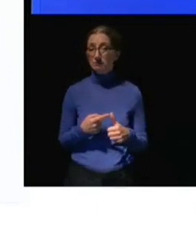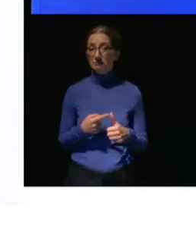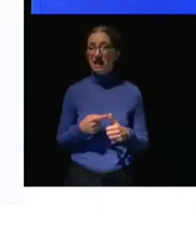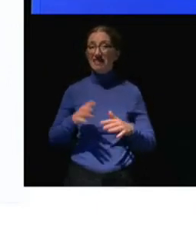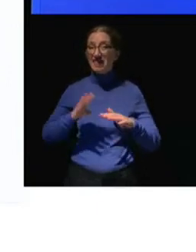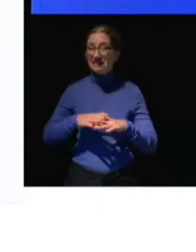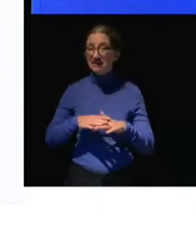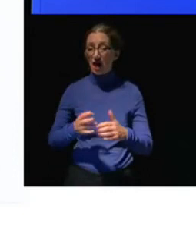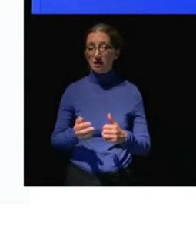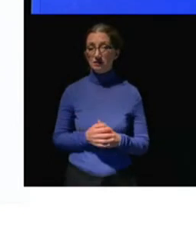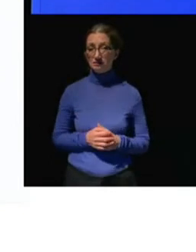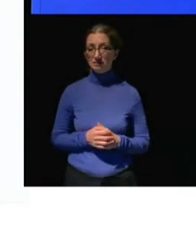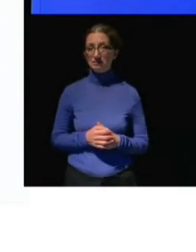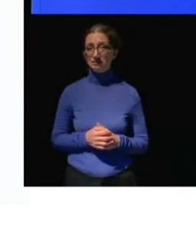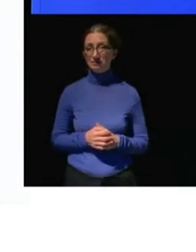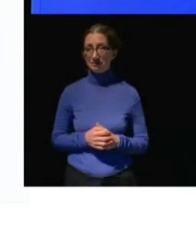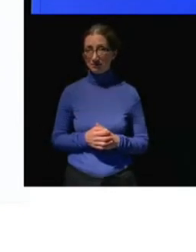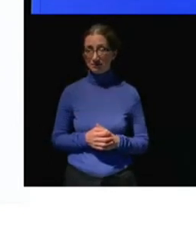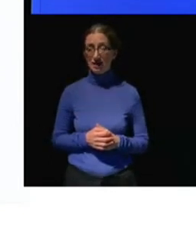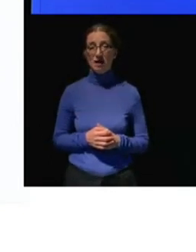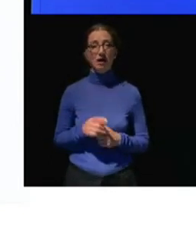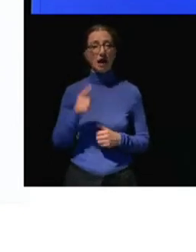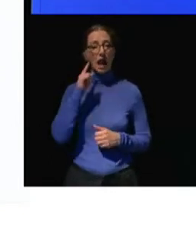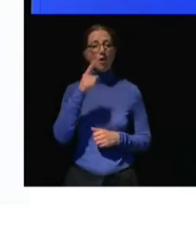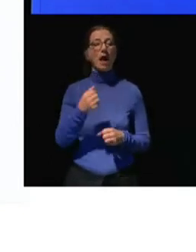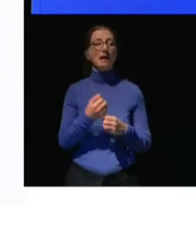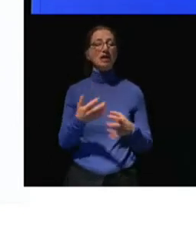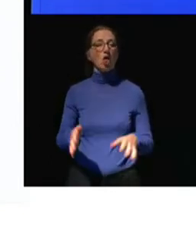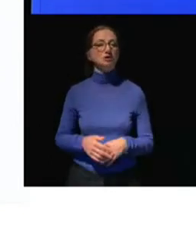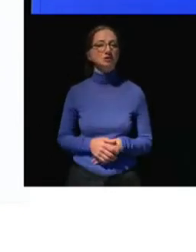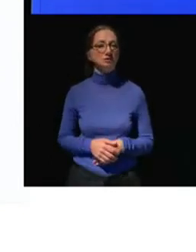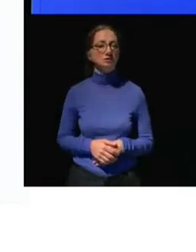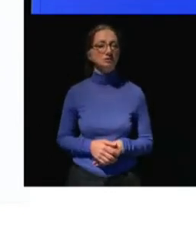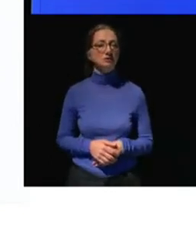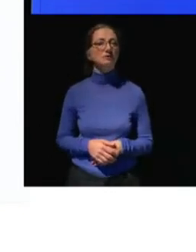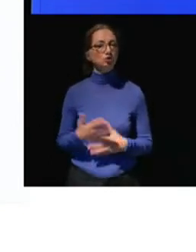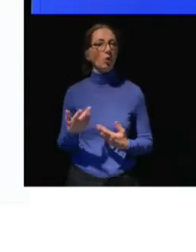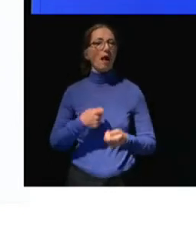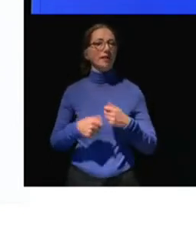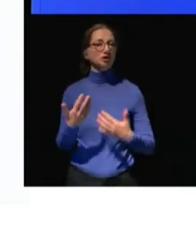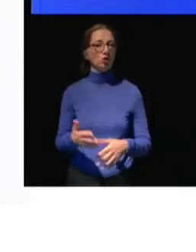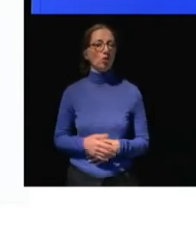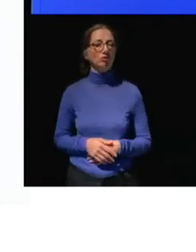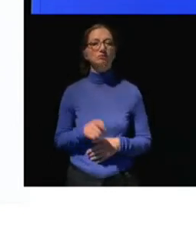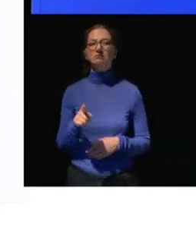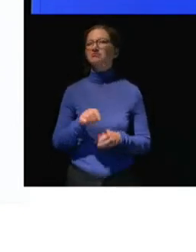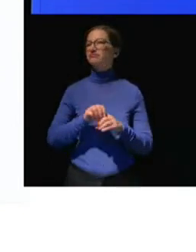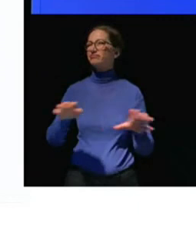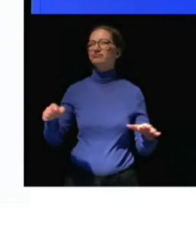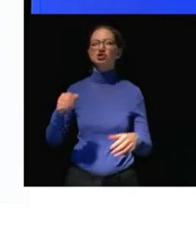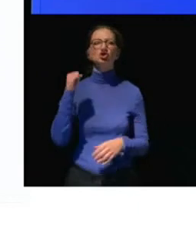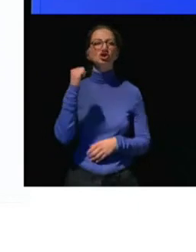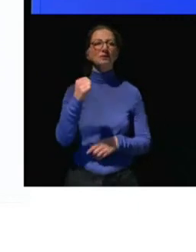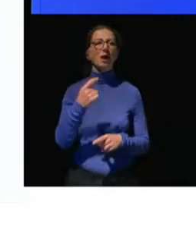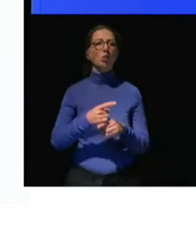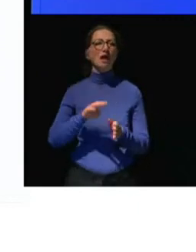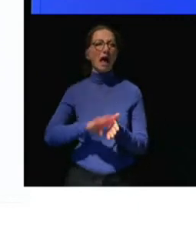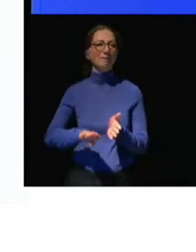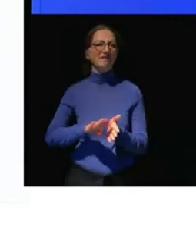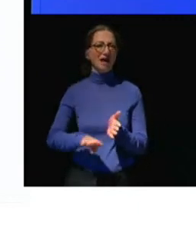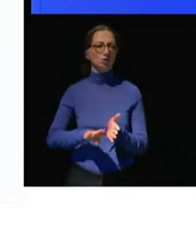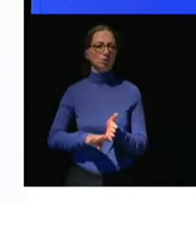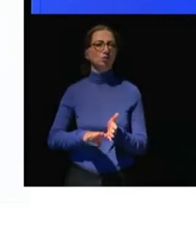bestehen, oft als Arbeitslosigkeit wahrgenommen und behandelt. Ein weit verbreitetes Stigma und eine Abwertung der freien,